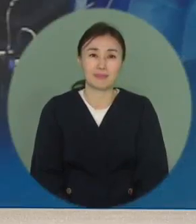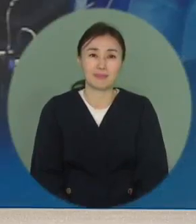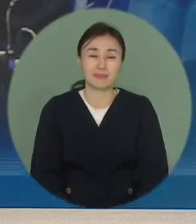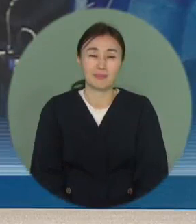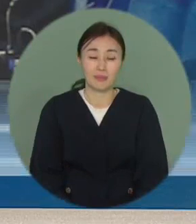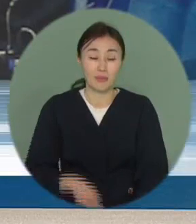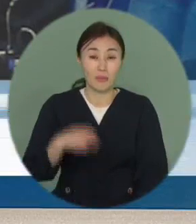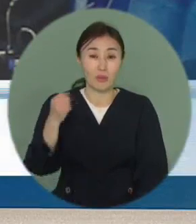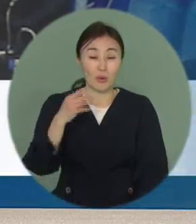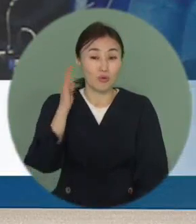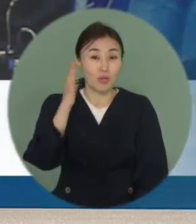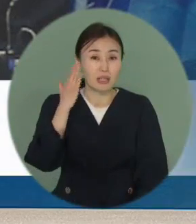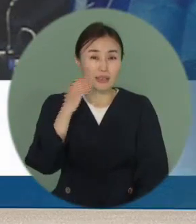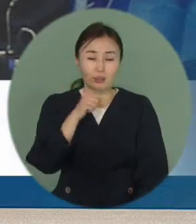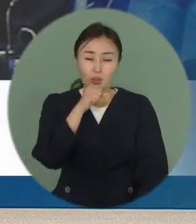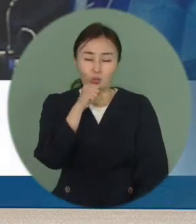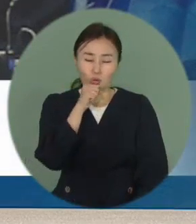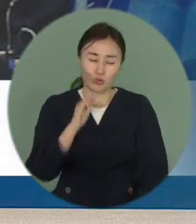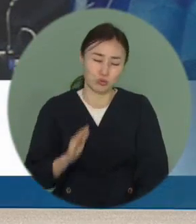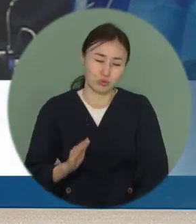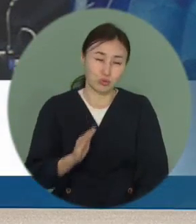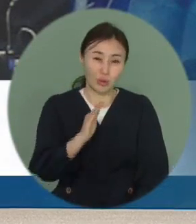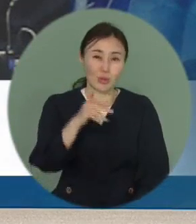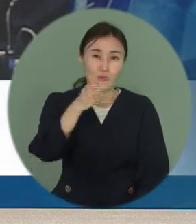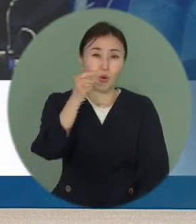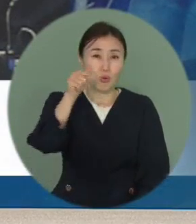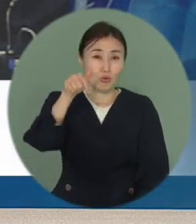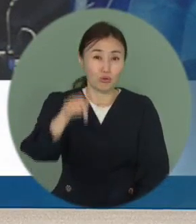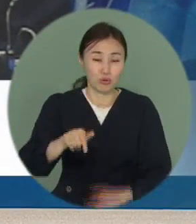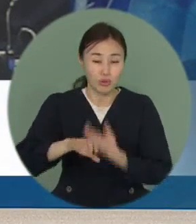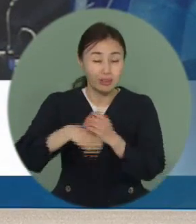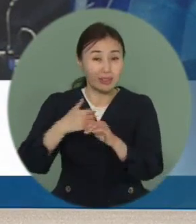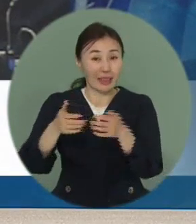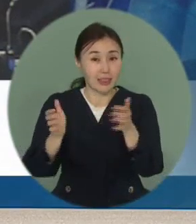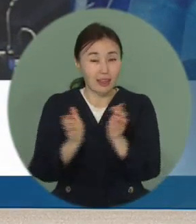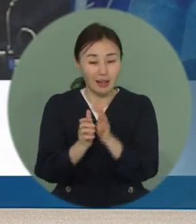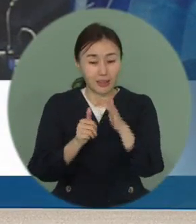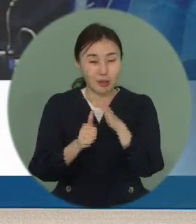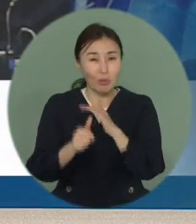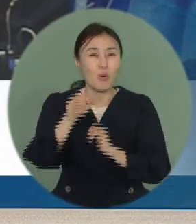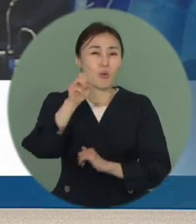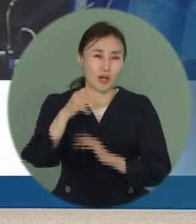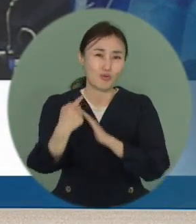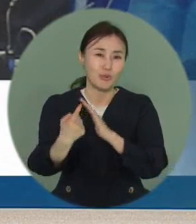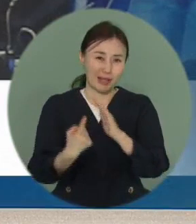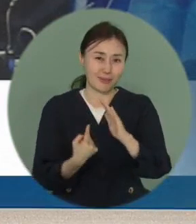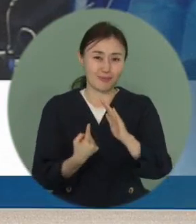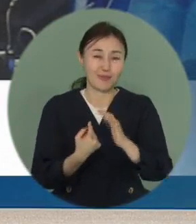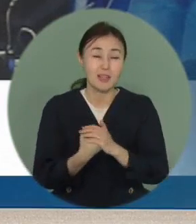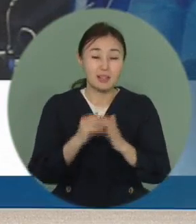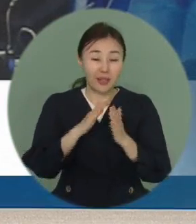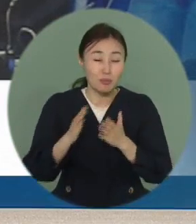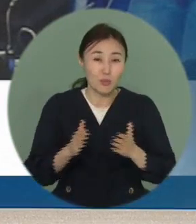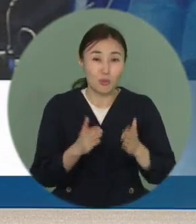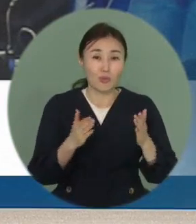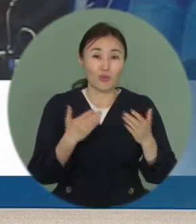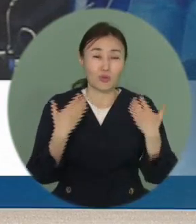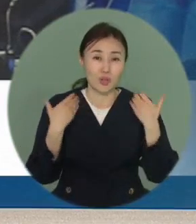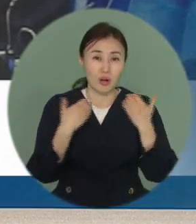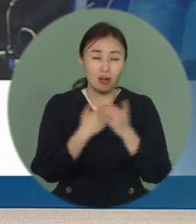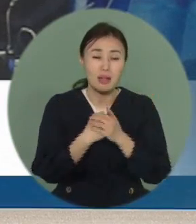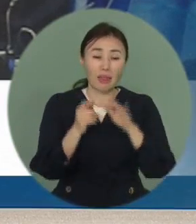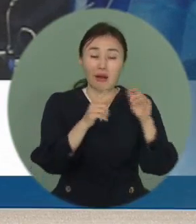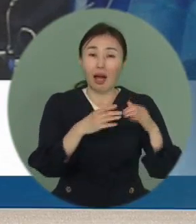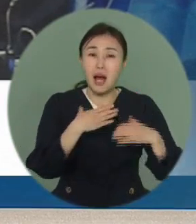한편 근 지지율이 상승하고 있는 조국 혁신당 조국 대표가 광주를 찾았습니다 도청에서 민생